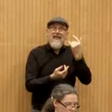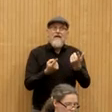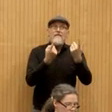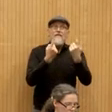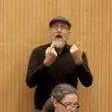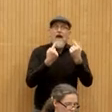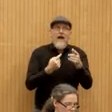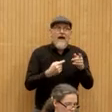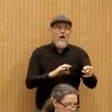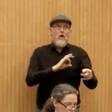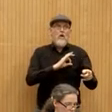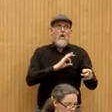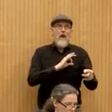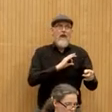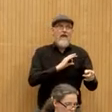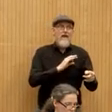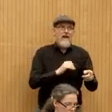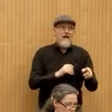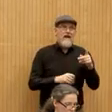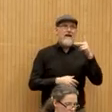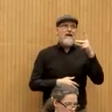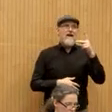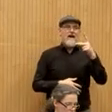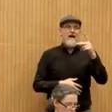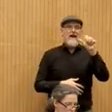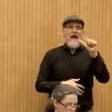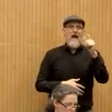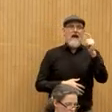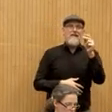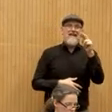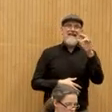die Idee für Studierende, Lehrende